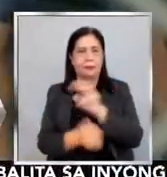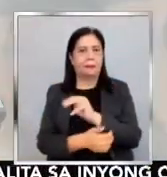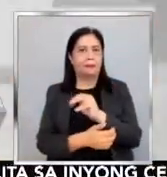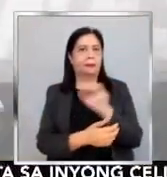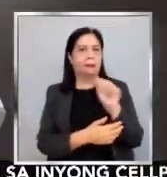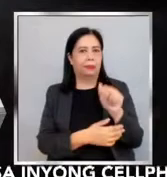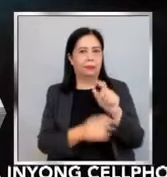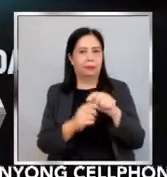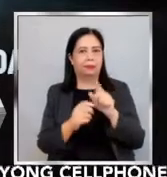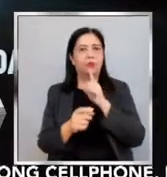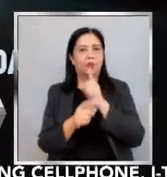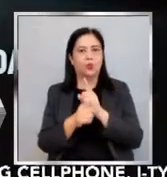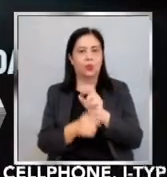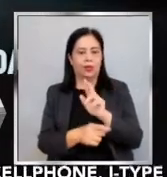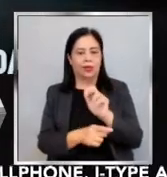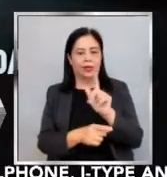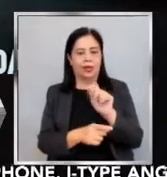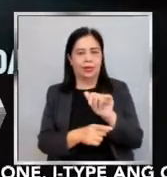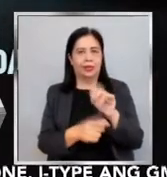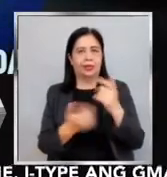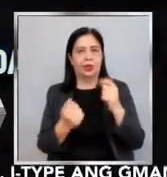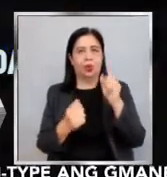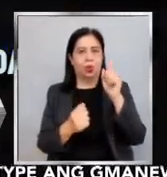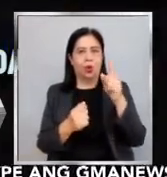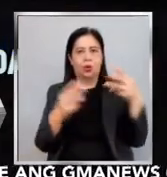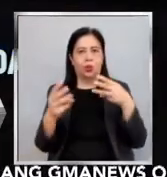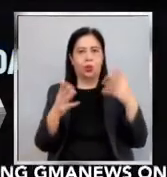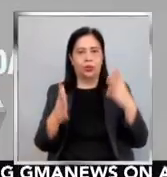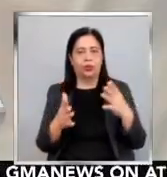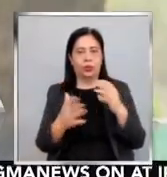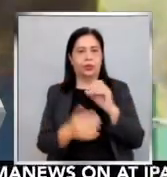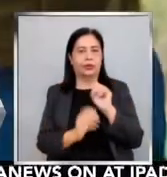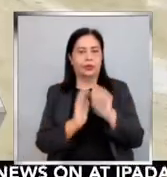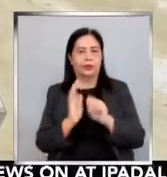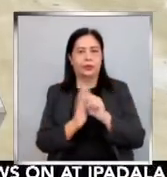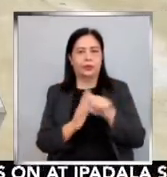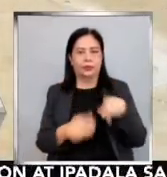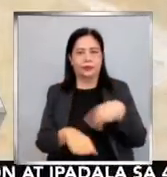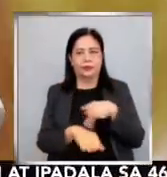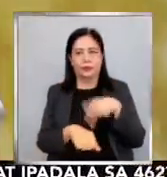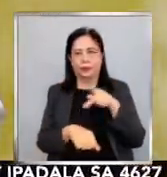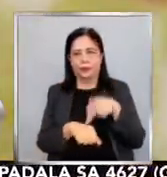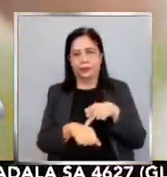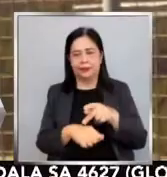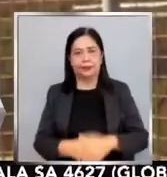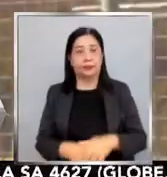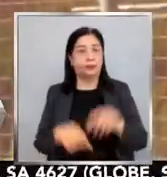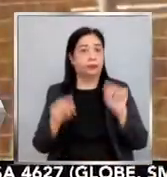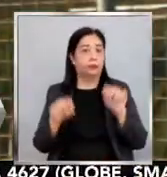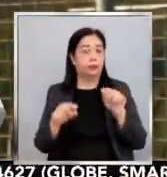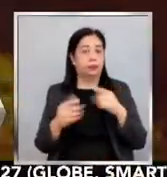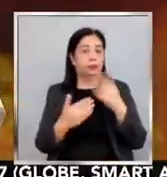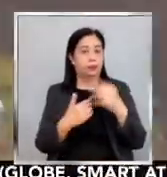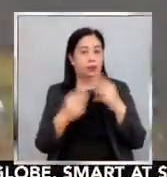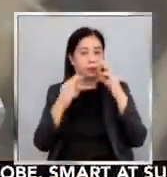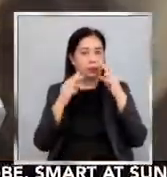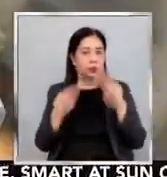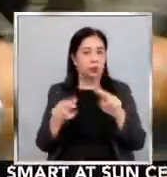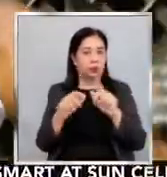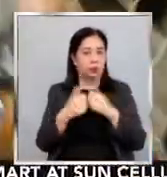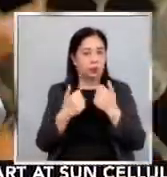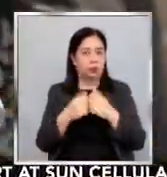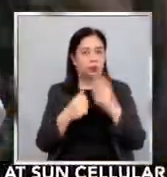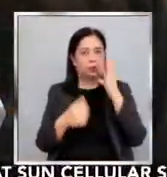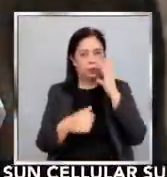Reality Show na One Warrior Series Philippines. Dito, matutunghayan ang pagdaraanan ng mga